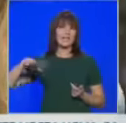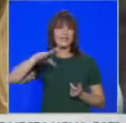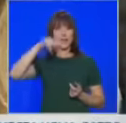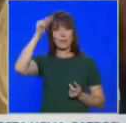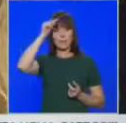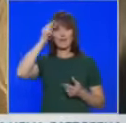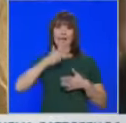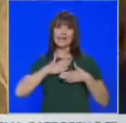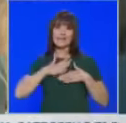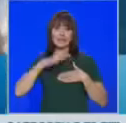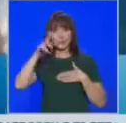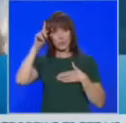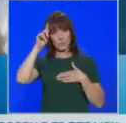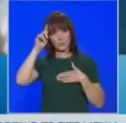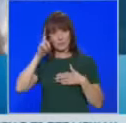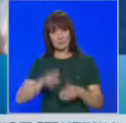България с нашето момиче.